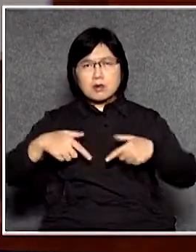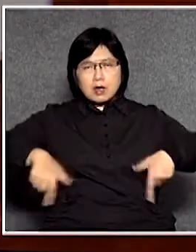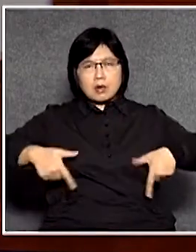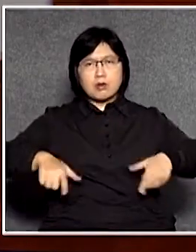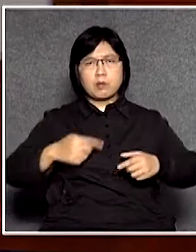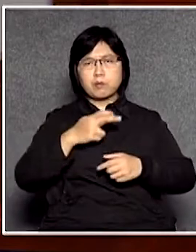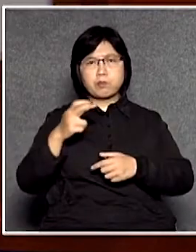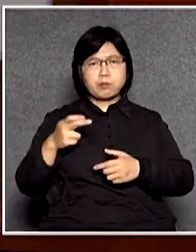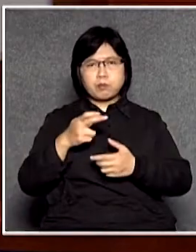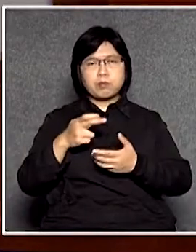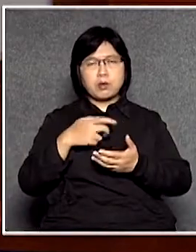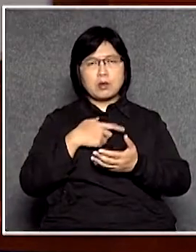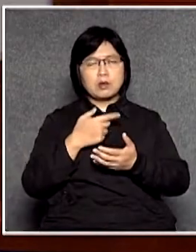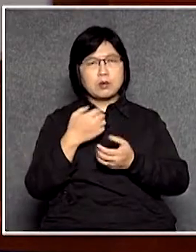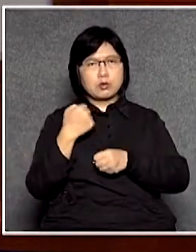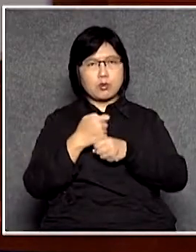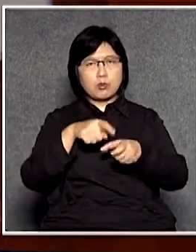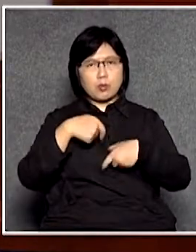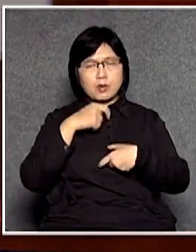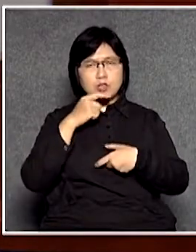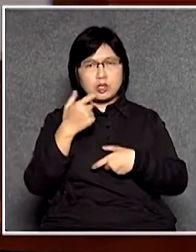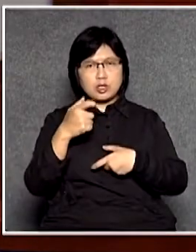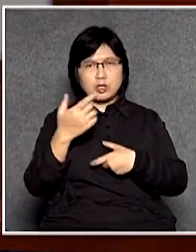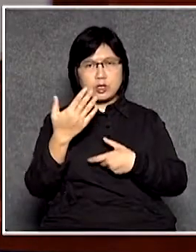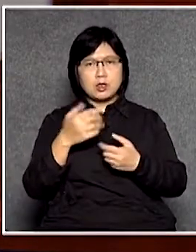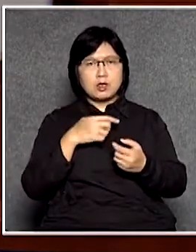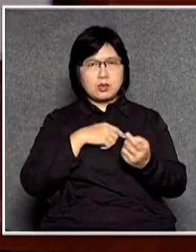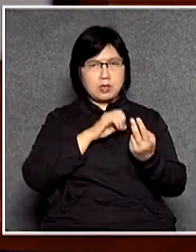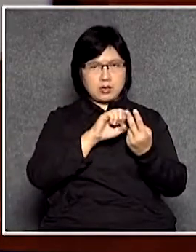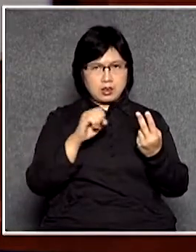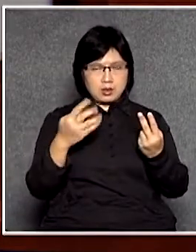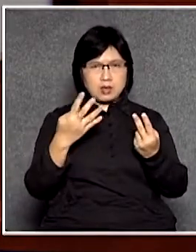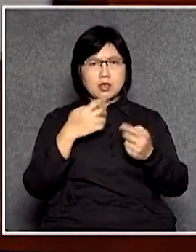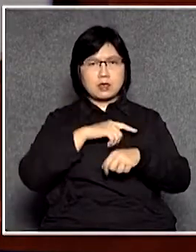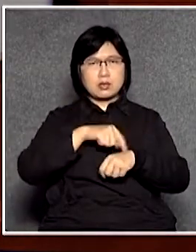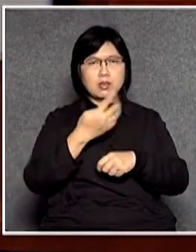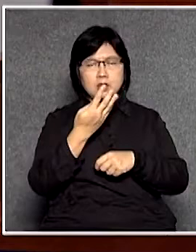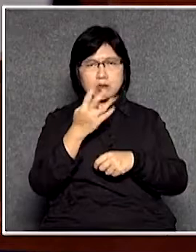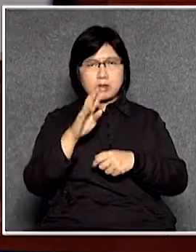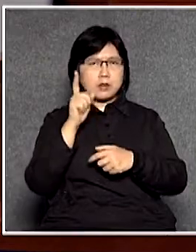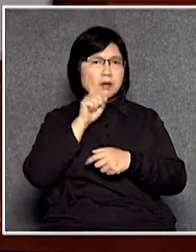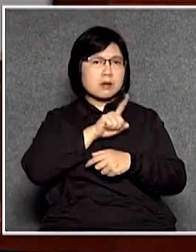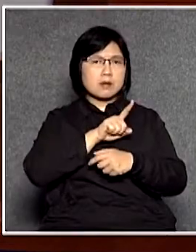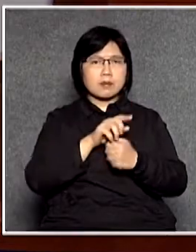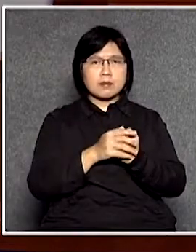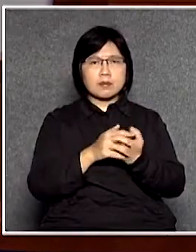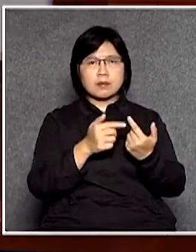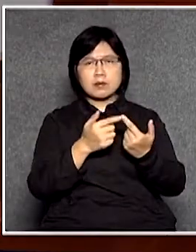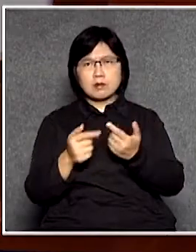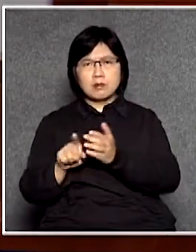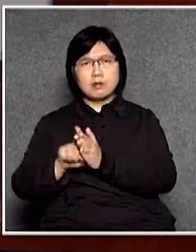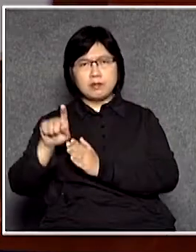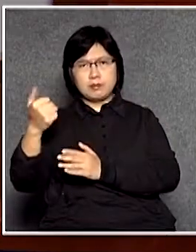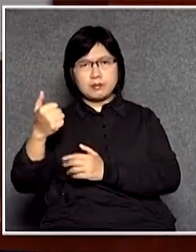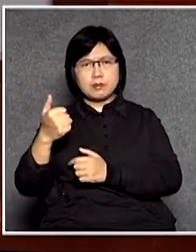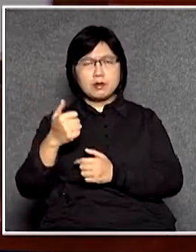購買力嚟計啊！2004年實施40小時工作週之後咧，係持續上升嘅，